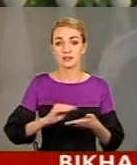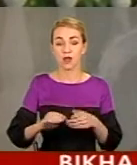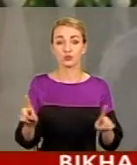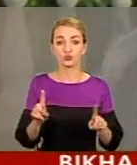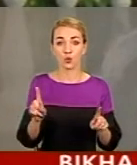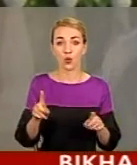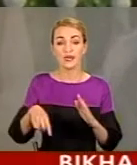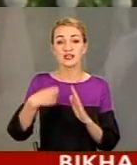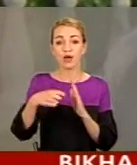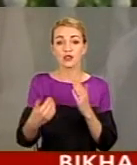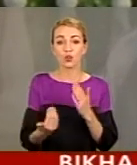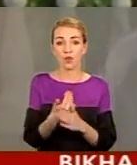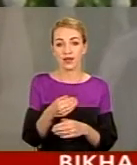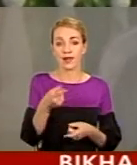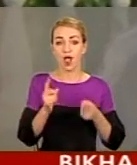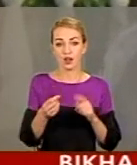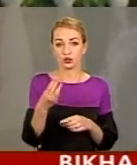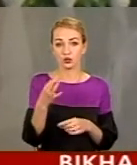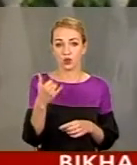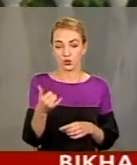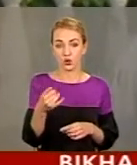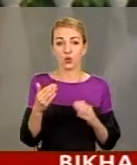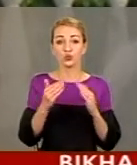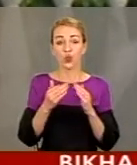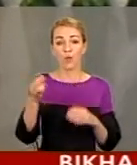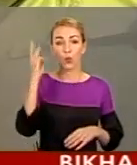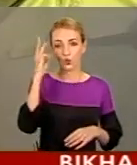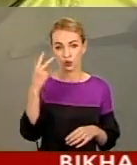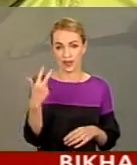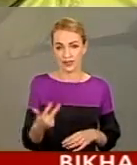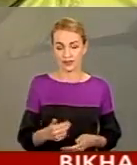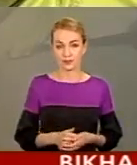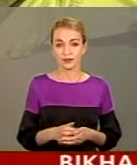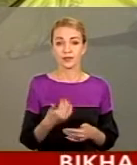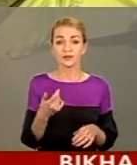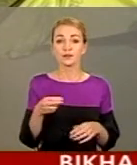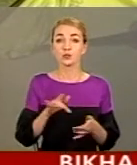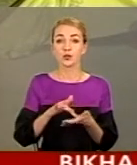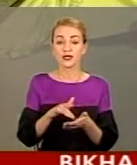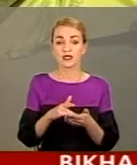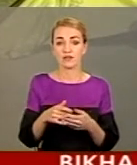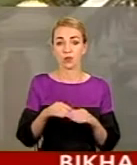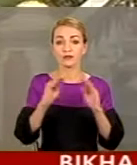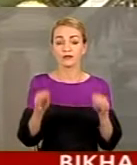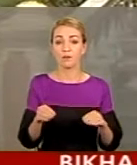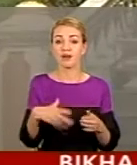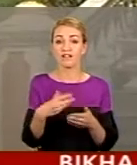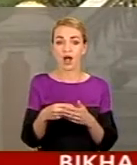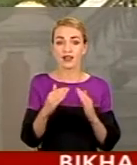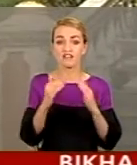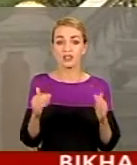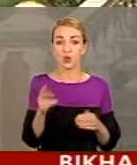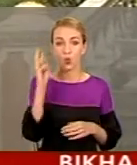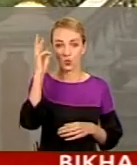что снимается новое реалити-шоу «Дом консула 3». Нині більша частина туристів розбила намет у приватній віллі